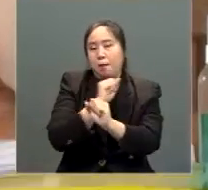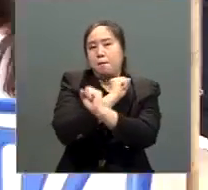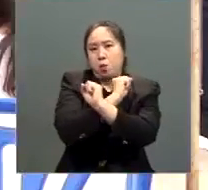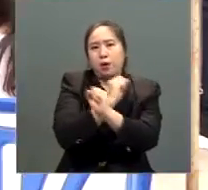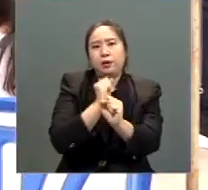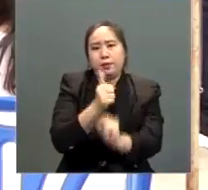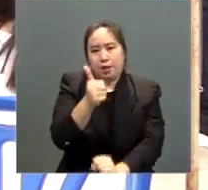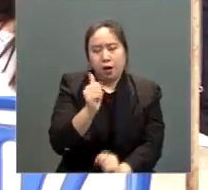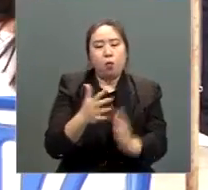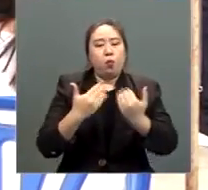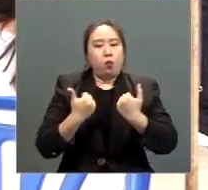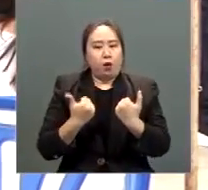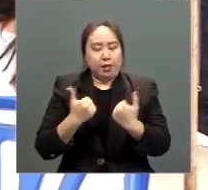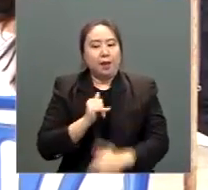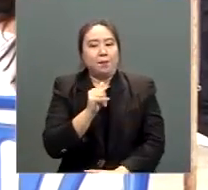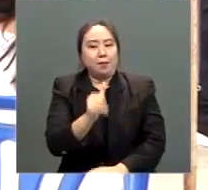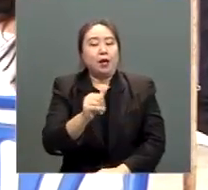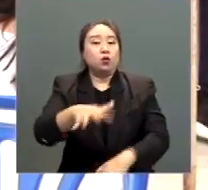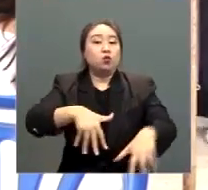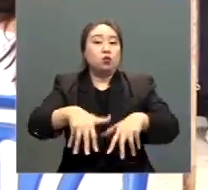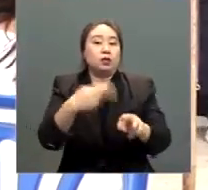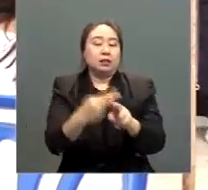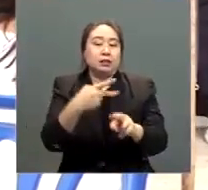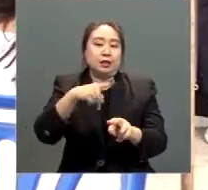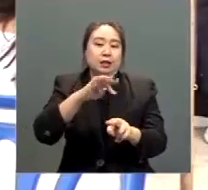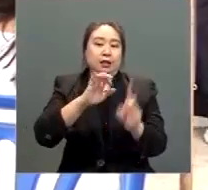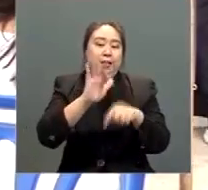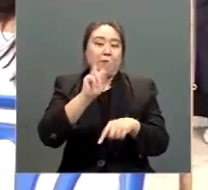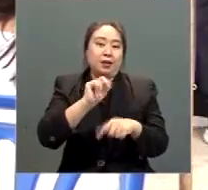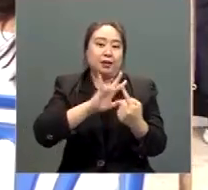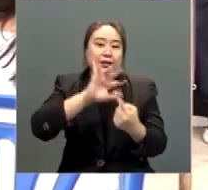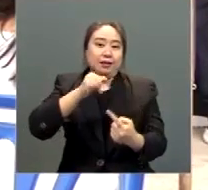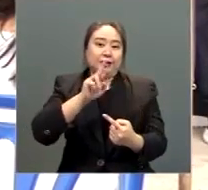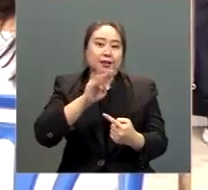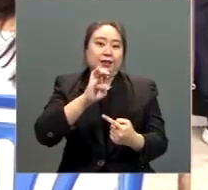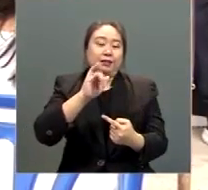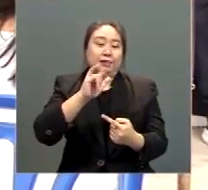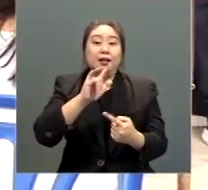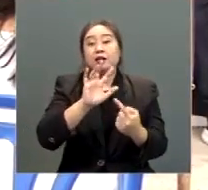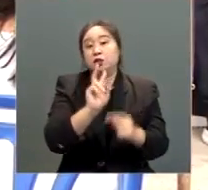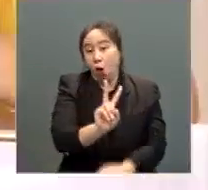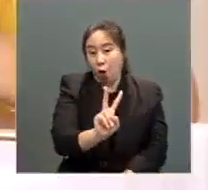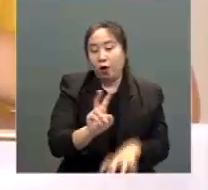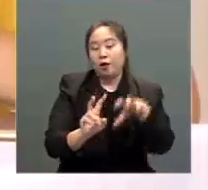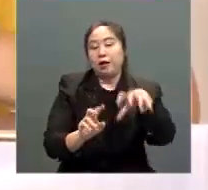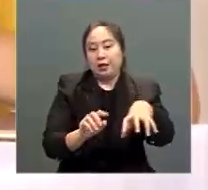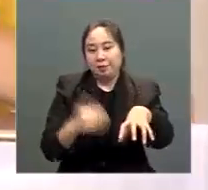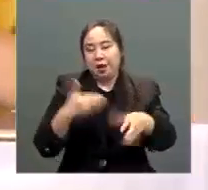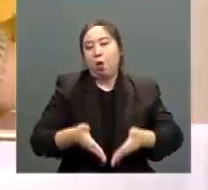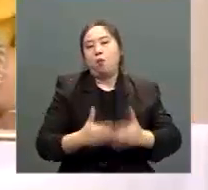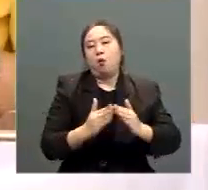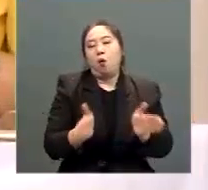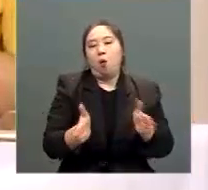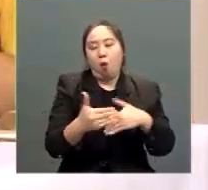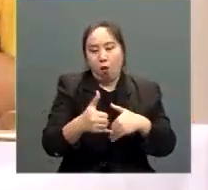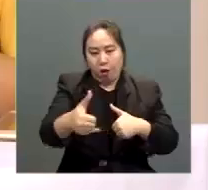ได้วันนี้ครับได้ลงพื้นที่ชุมชนปิ่นเจริญ2เขตดอนเมืองนะครับพร้อมจัดตั้งห้องปฏิบัติการตรวจโควิด -19 บริ